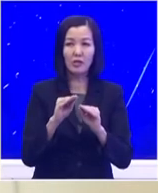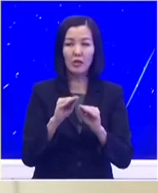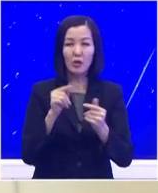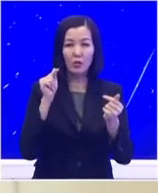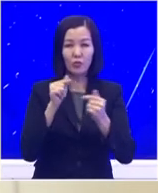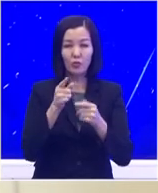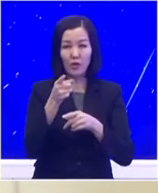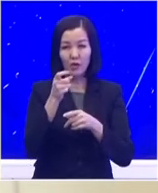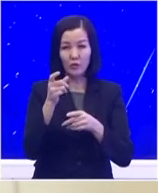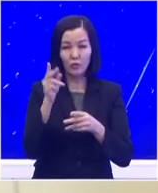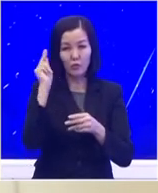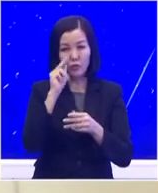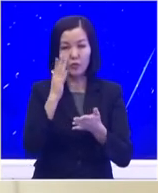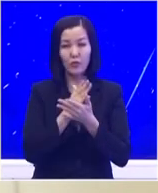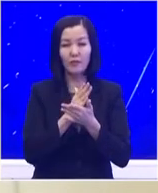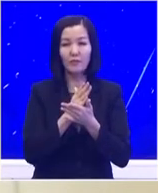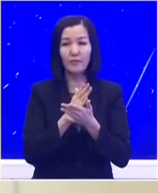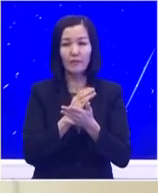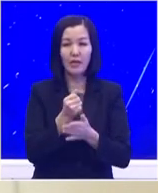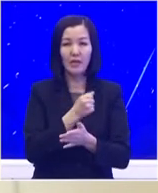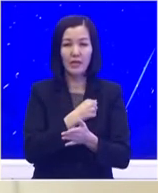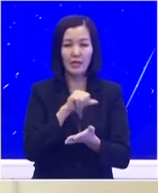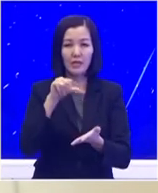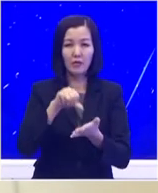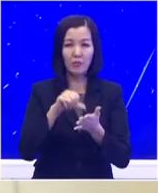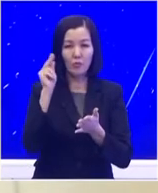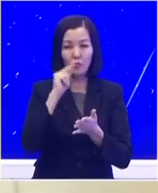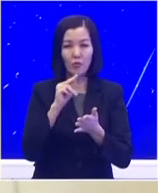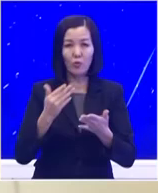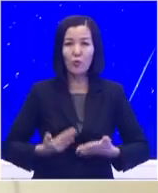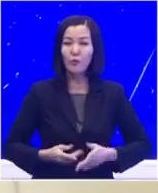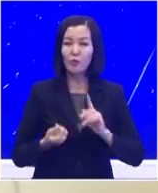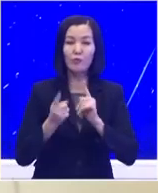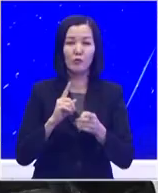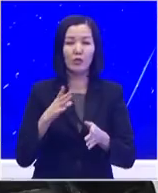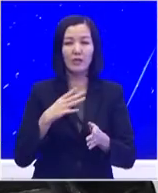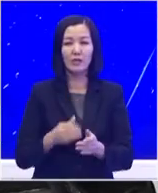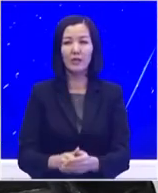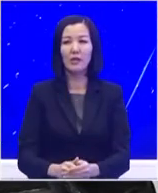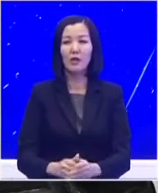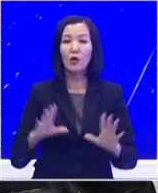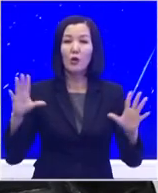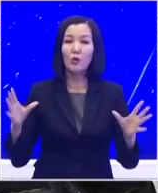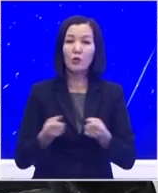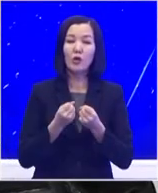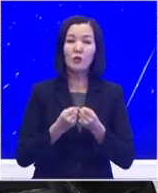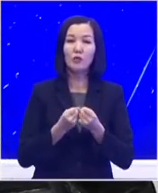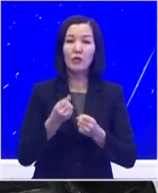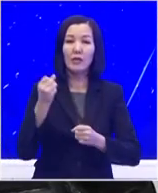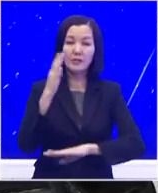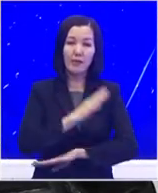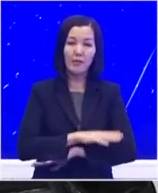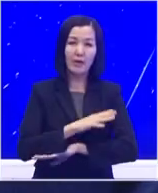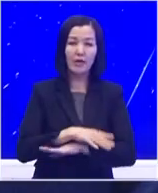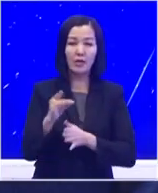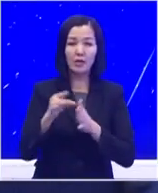дәл көздеп аттық мешенге. Осы кадетке түскелі бері менің өмірім бұрынғыдан өзгерді. Құтқарушылардың кезекті шеберлік сабағын